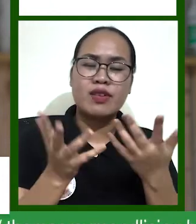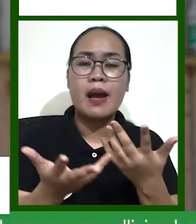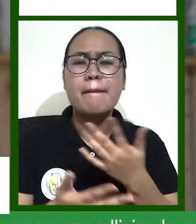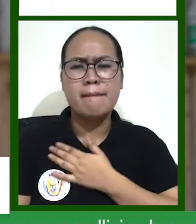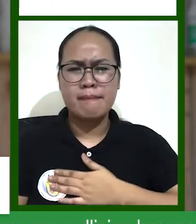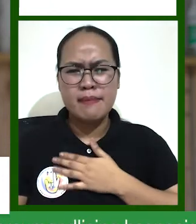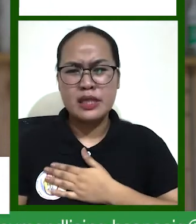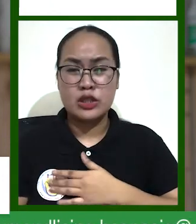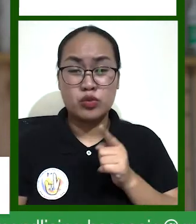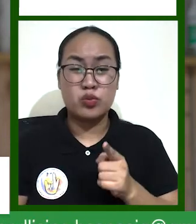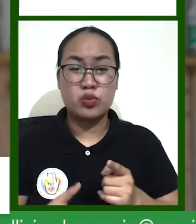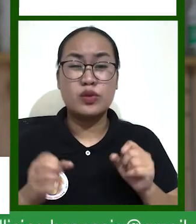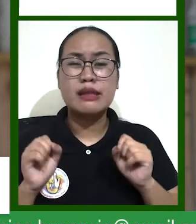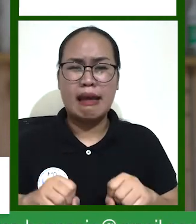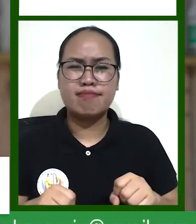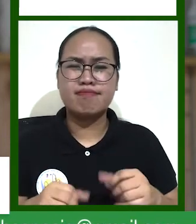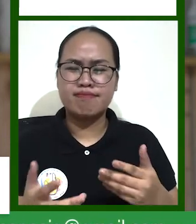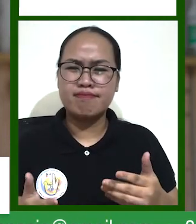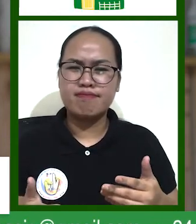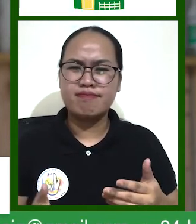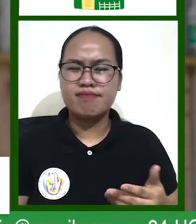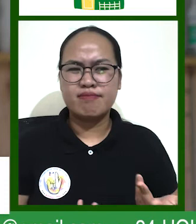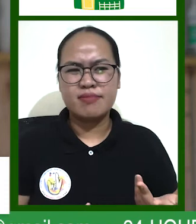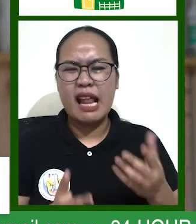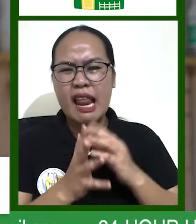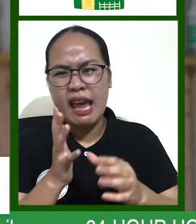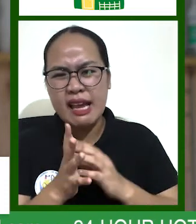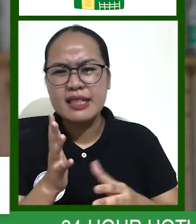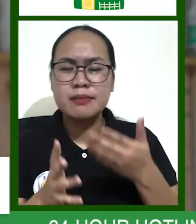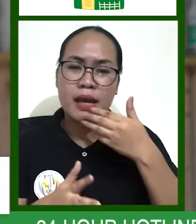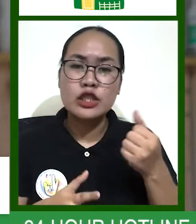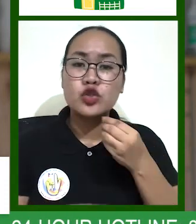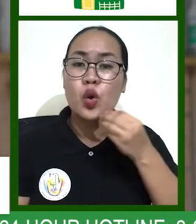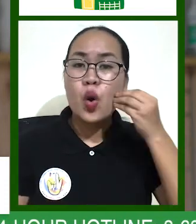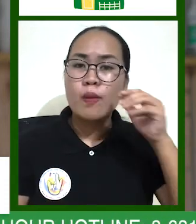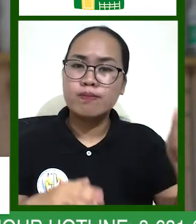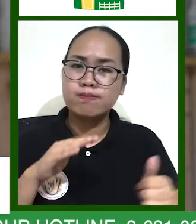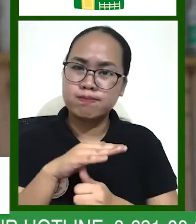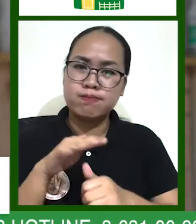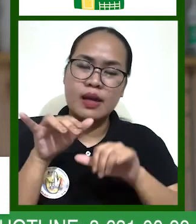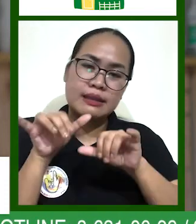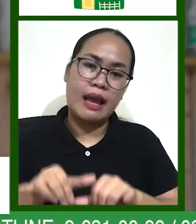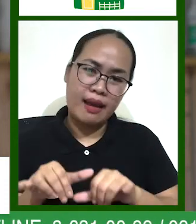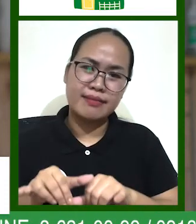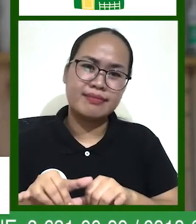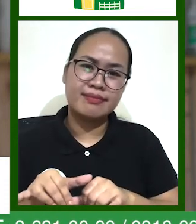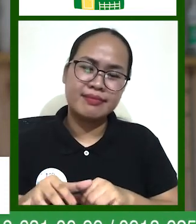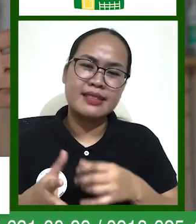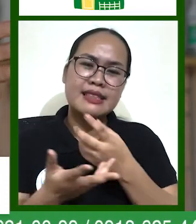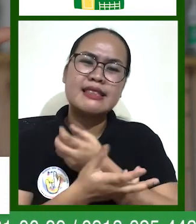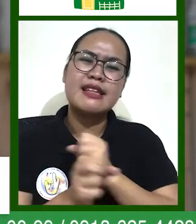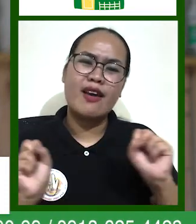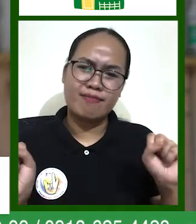ba? Sabi nga natin, 'di ba? The home is still the safest refuge. So kung kaya po natin na sa bahay na lamang, 'di ba?